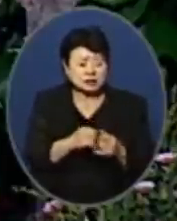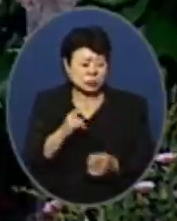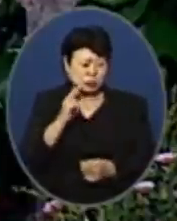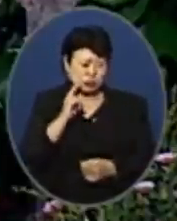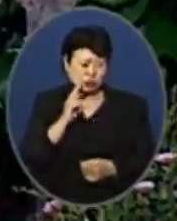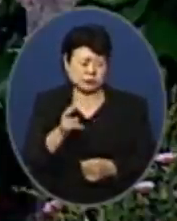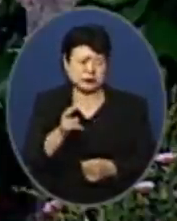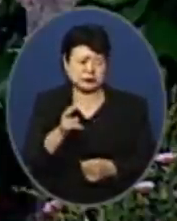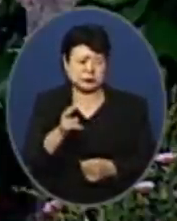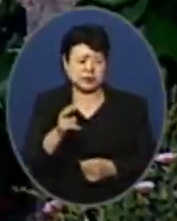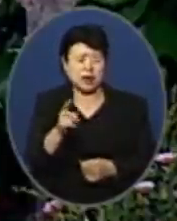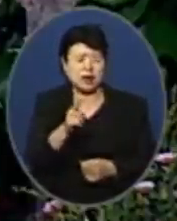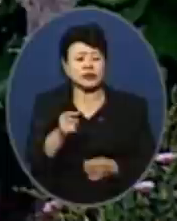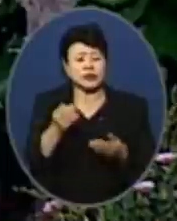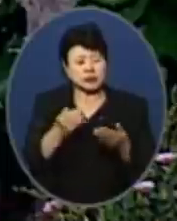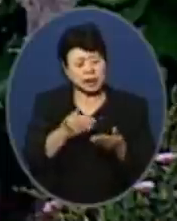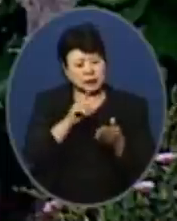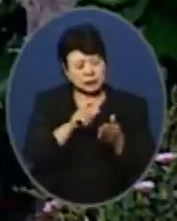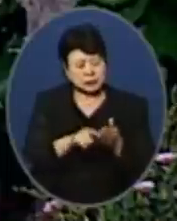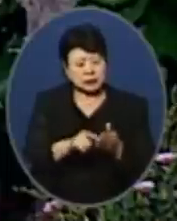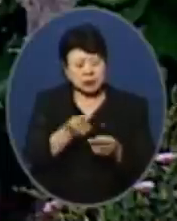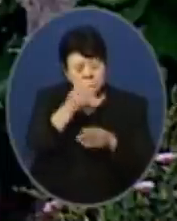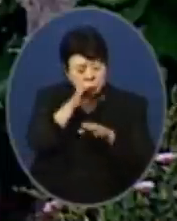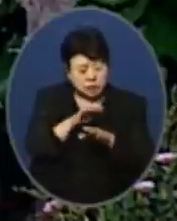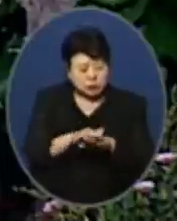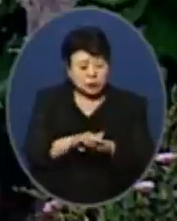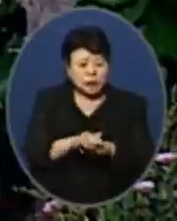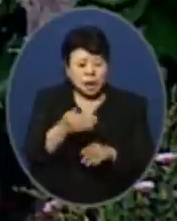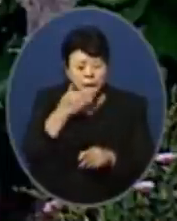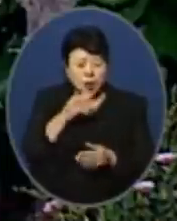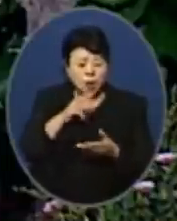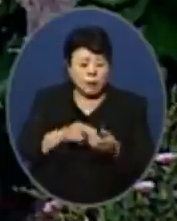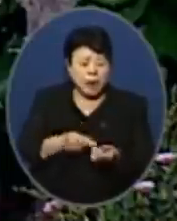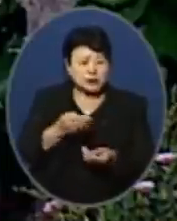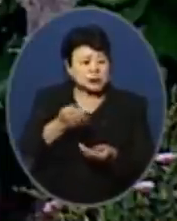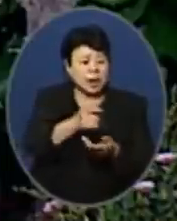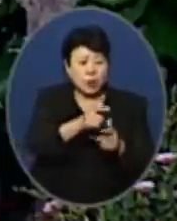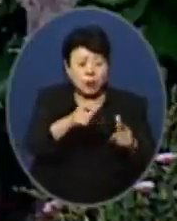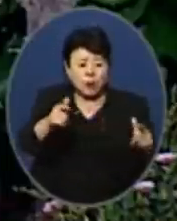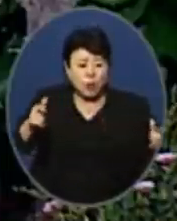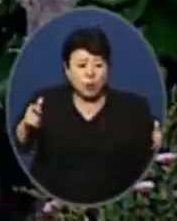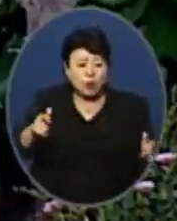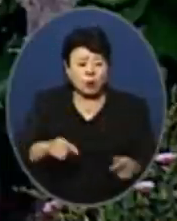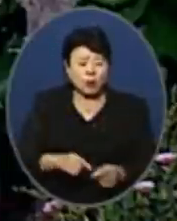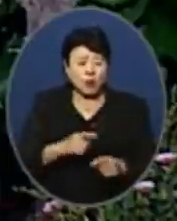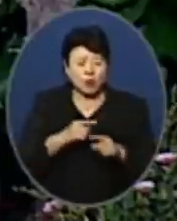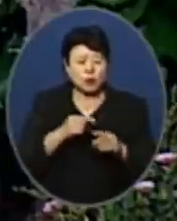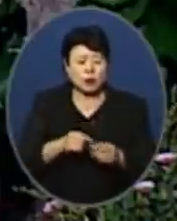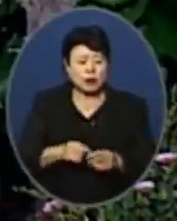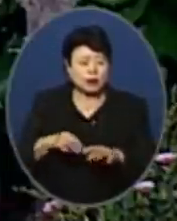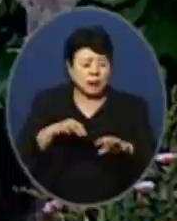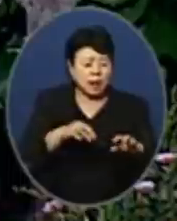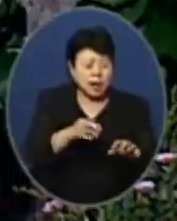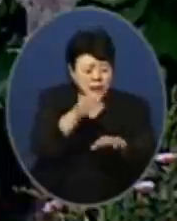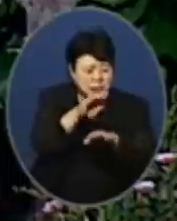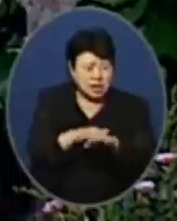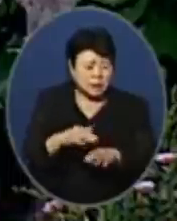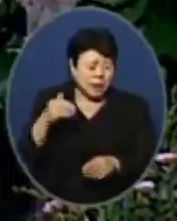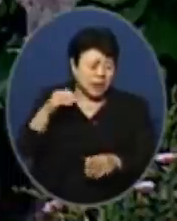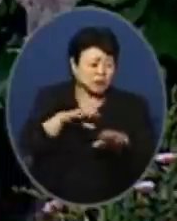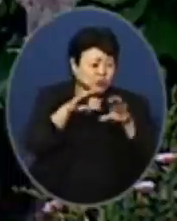격렬했습니다. 어떤 이는 교인들에게 먹을 것을 팔지 않았습니다. 교회로 몰려가 예배를